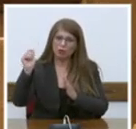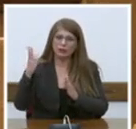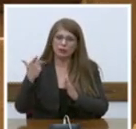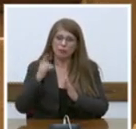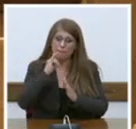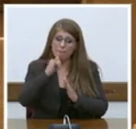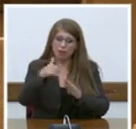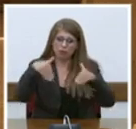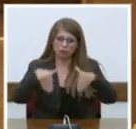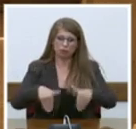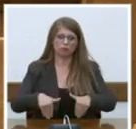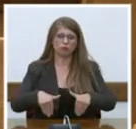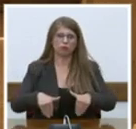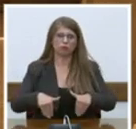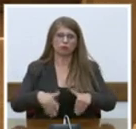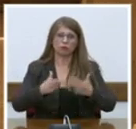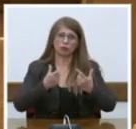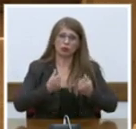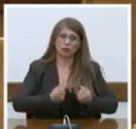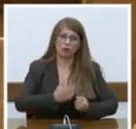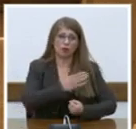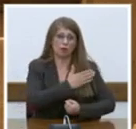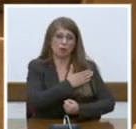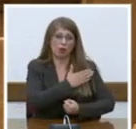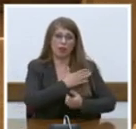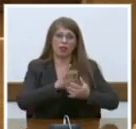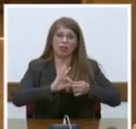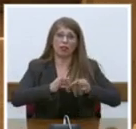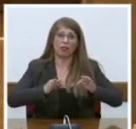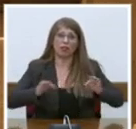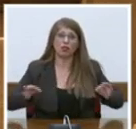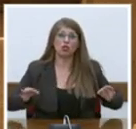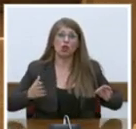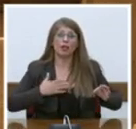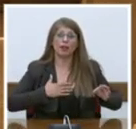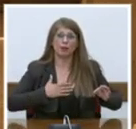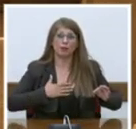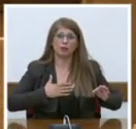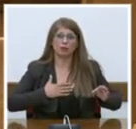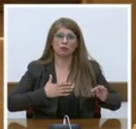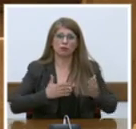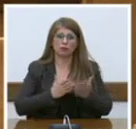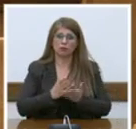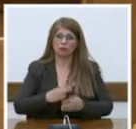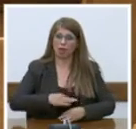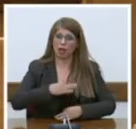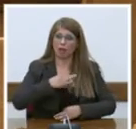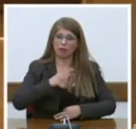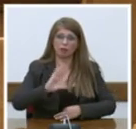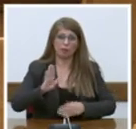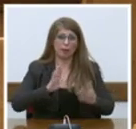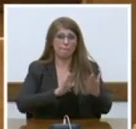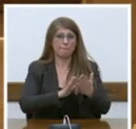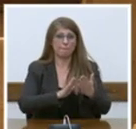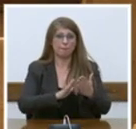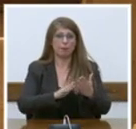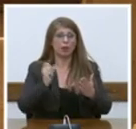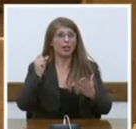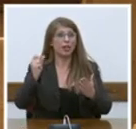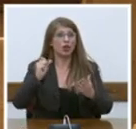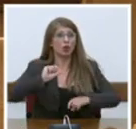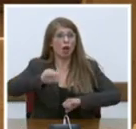συνεπείς στο βάρος που κουβαλάει η ιστορία μας, να είμαστε έντιμοι απέναντι στους ηρωικούς αγώνες των προγόνων